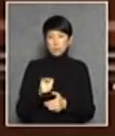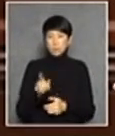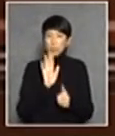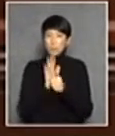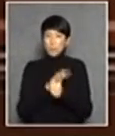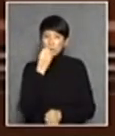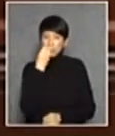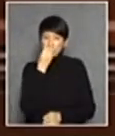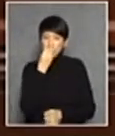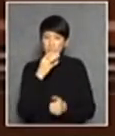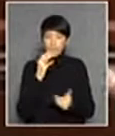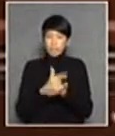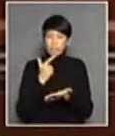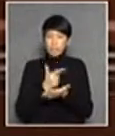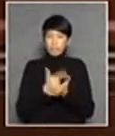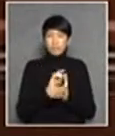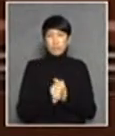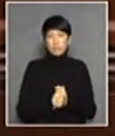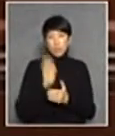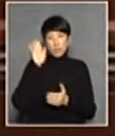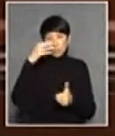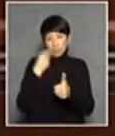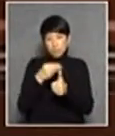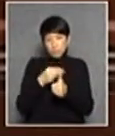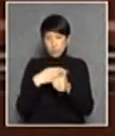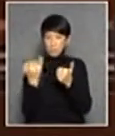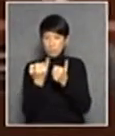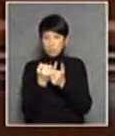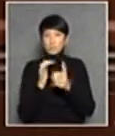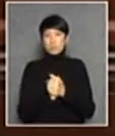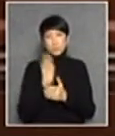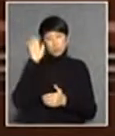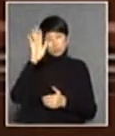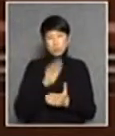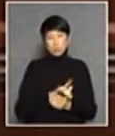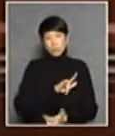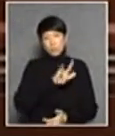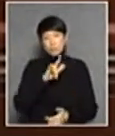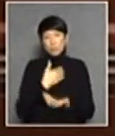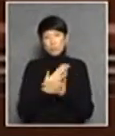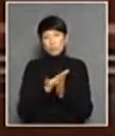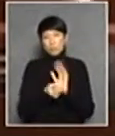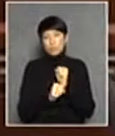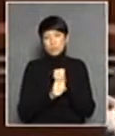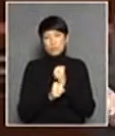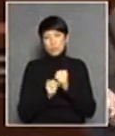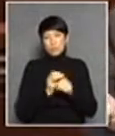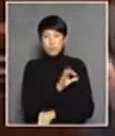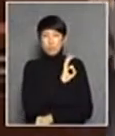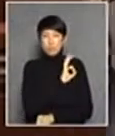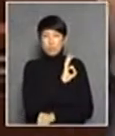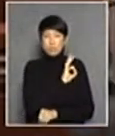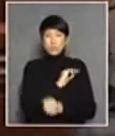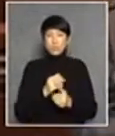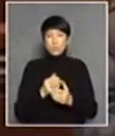教育係好緊要，我哋希望培養到啊啲學生，第日去到出到成為一個社會棟樑咁。